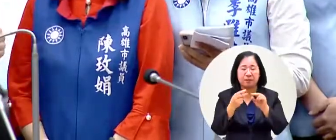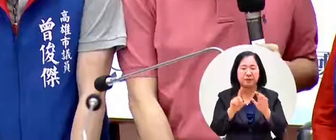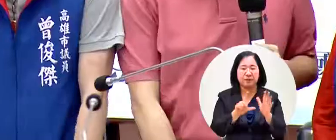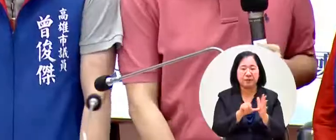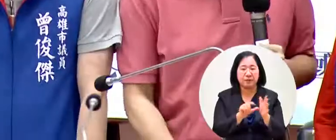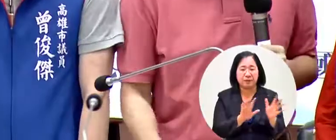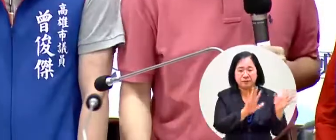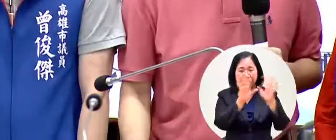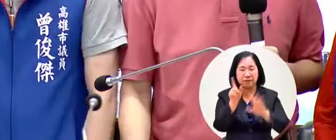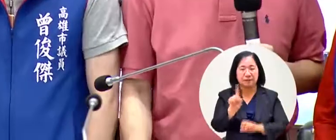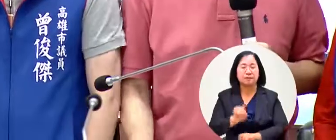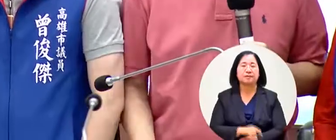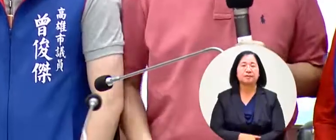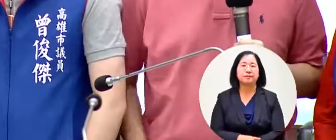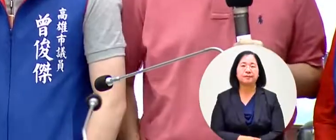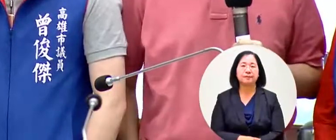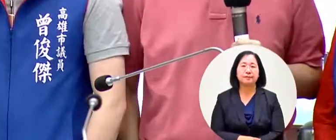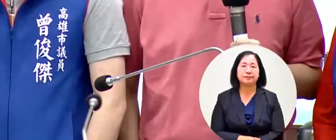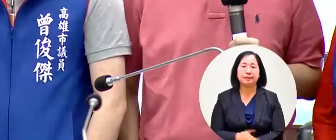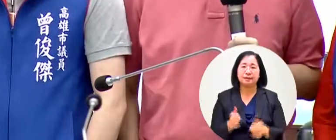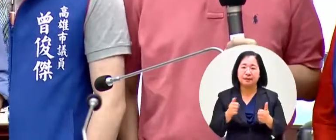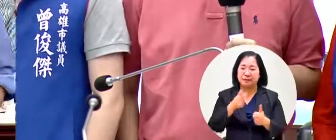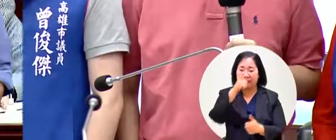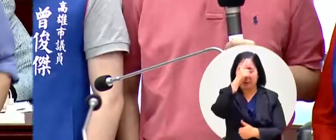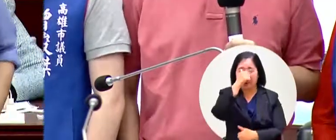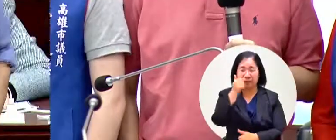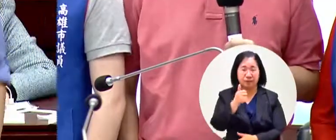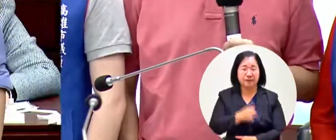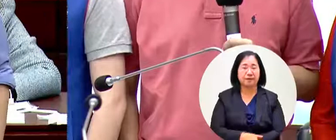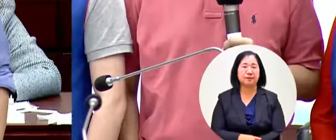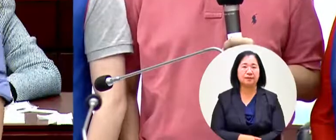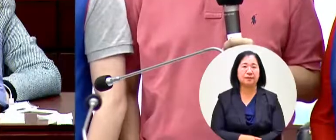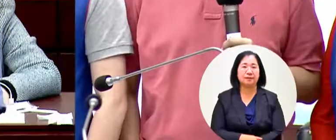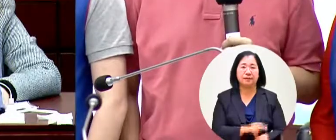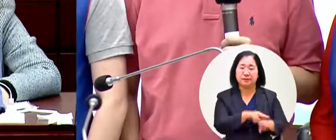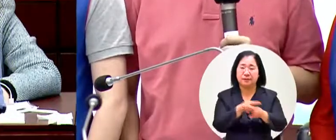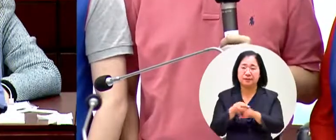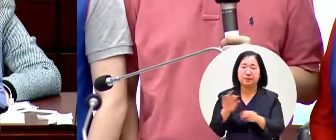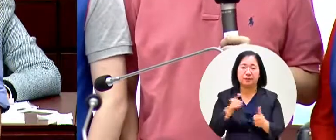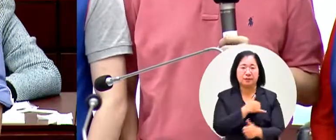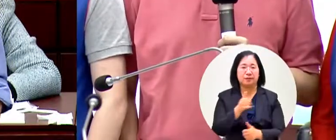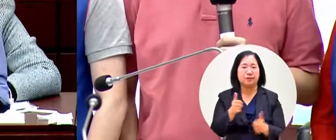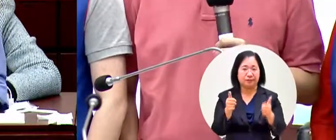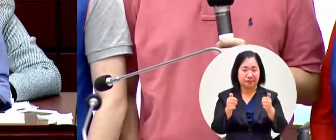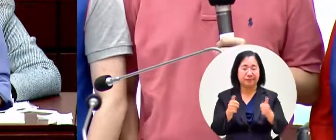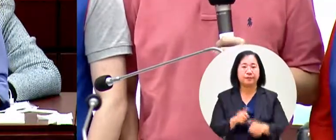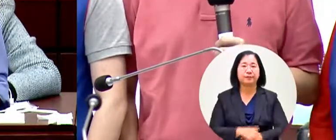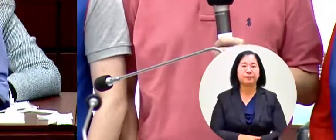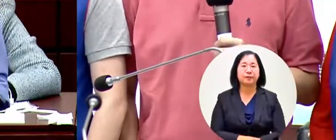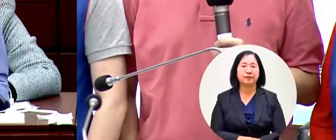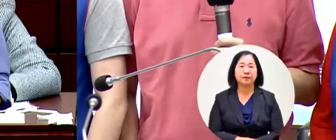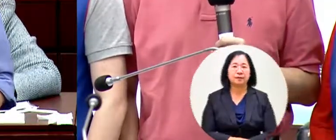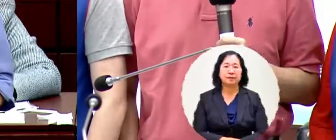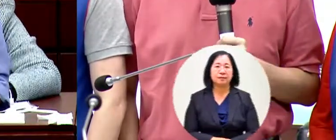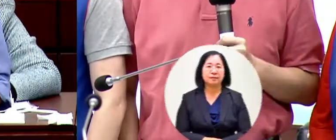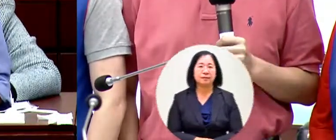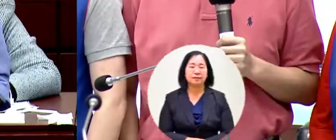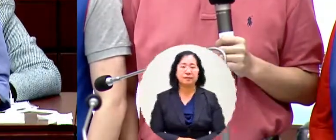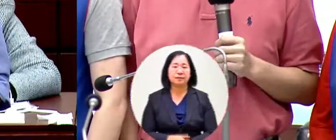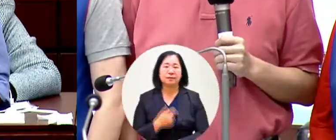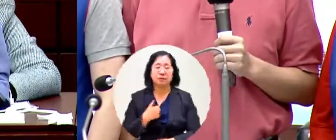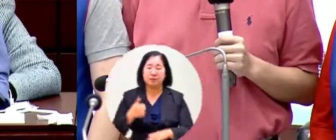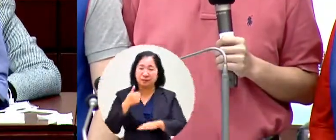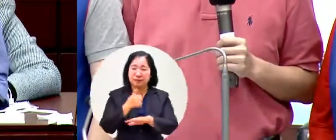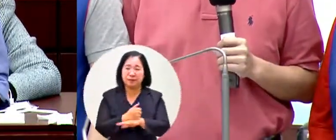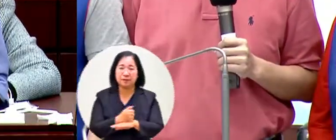说的，请你简单说明一下好不好？ 来，市长说明。 谢谢黄少廷议员跟各位在座的议